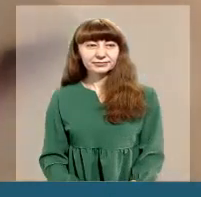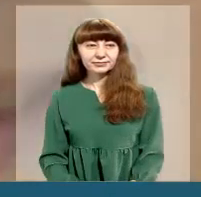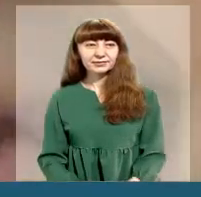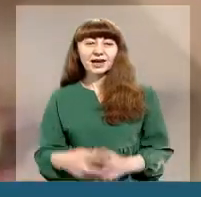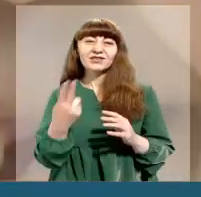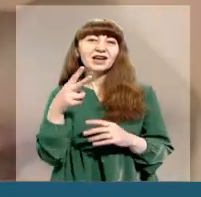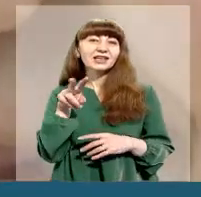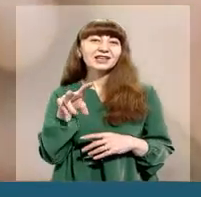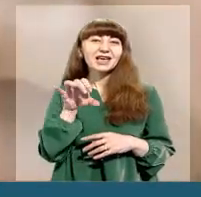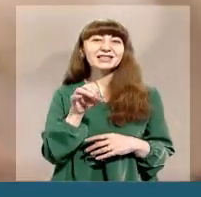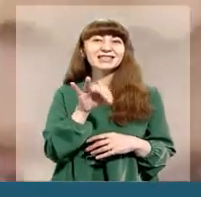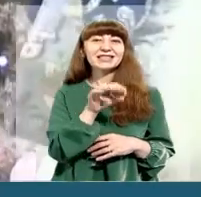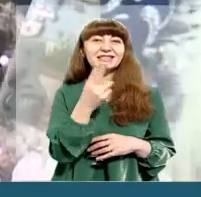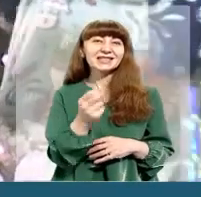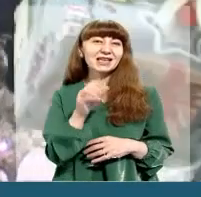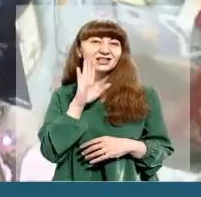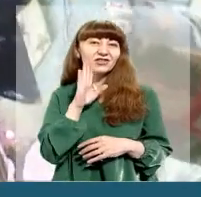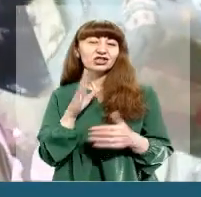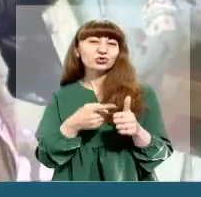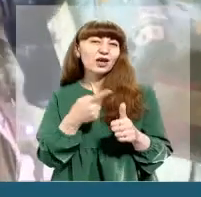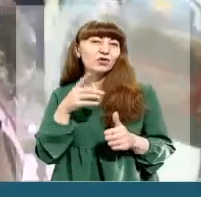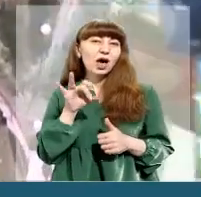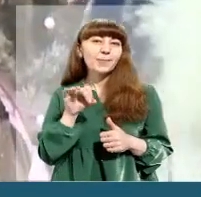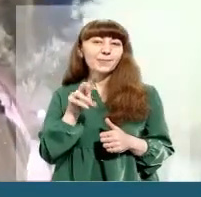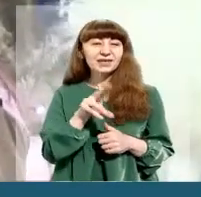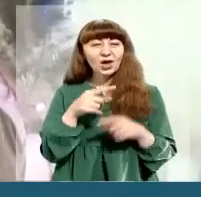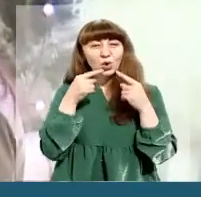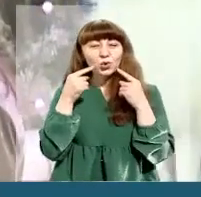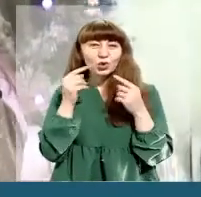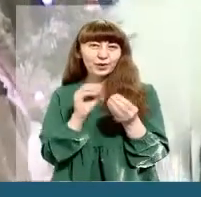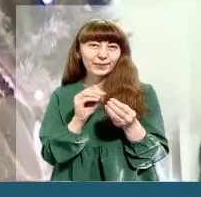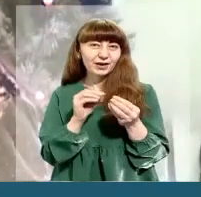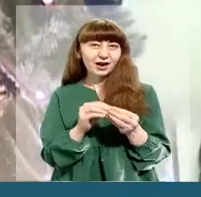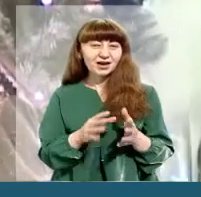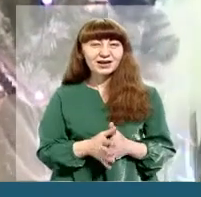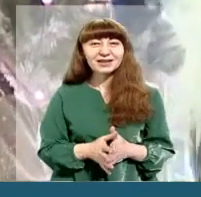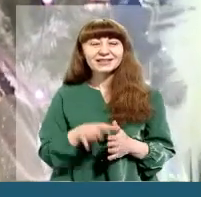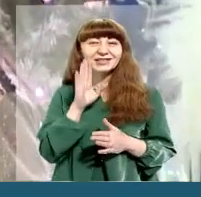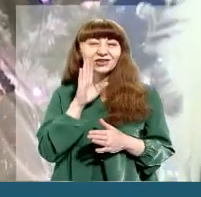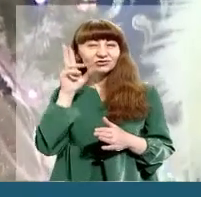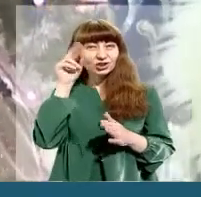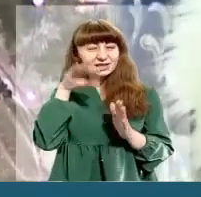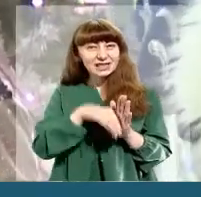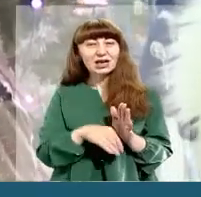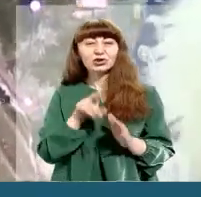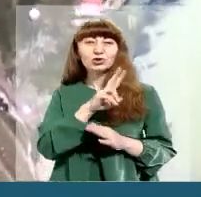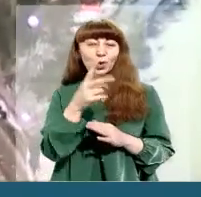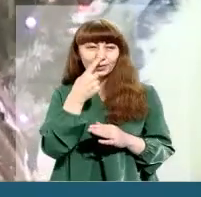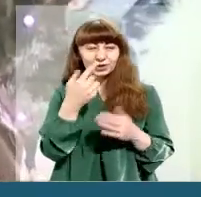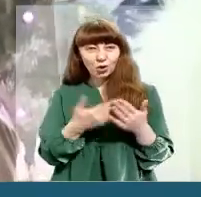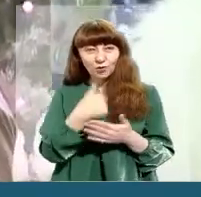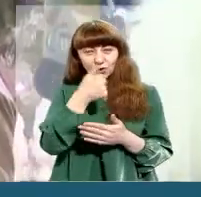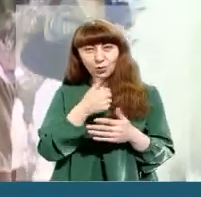Для второклассницы Амины сегодня особенный день. Улыбка просто не сходит с ее лица. А все потому, что школьница в числе тех, кто в преддверии Нового